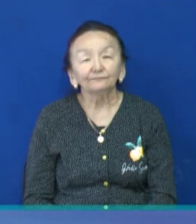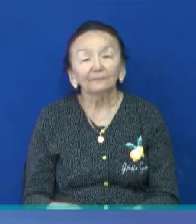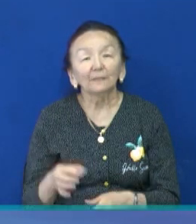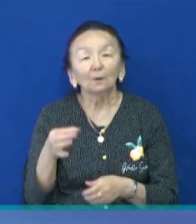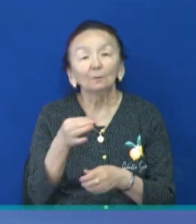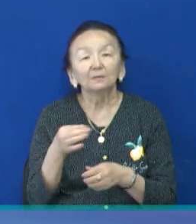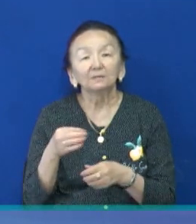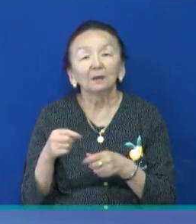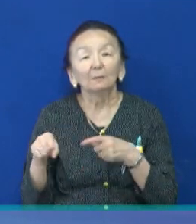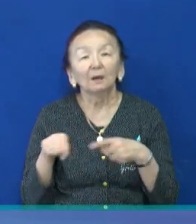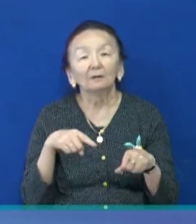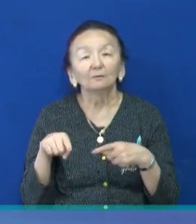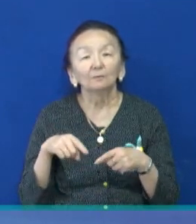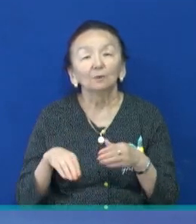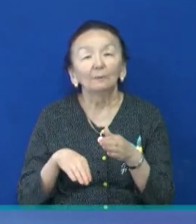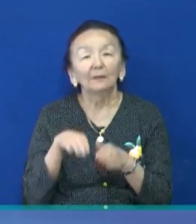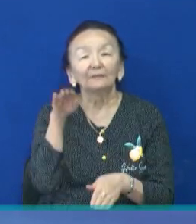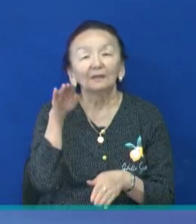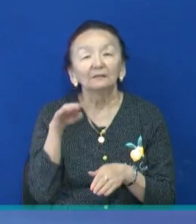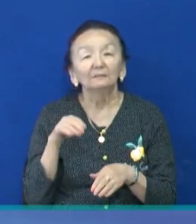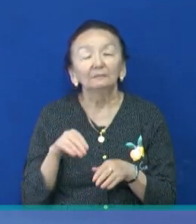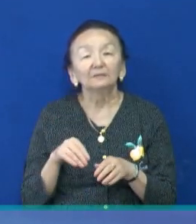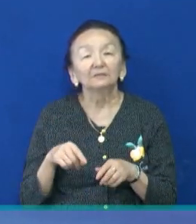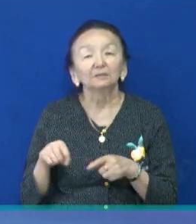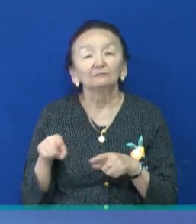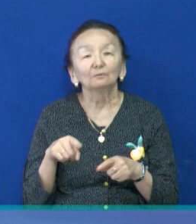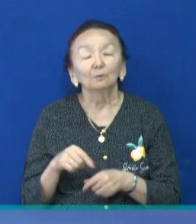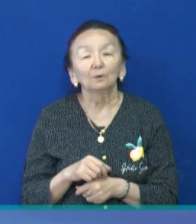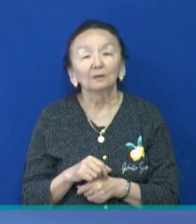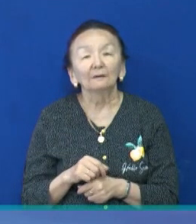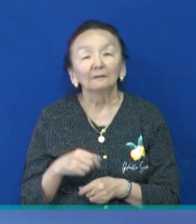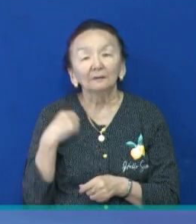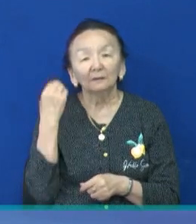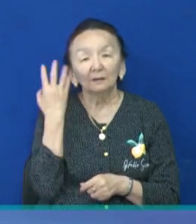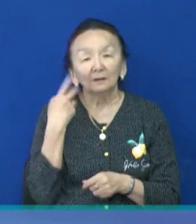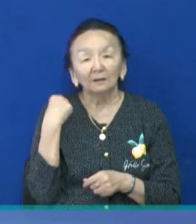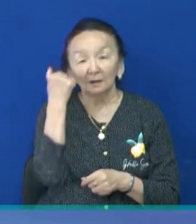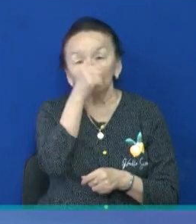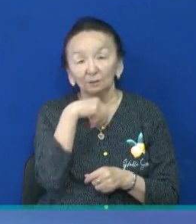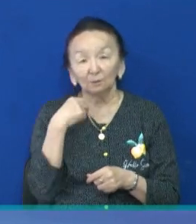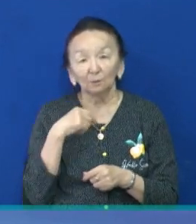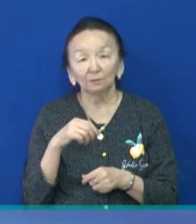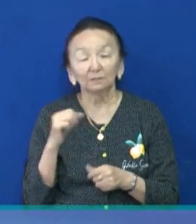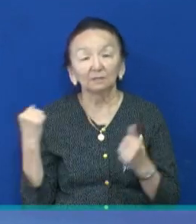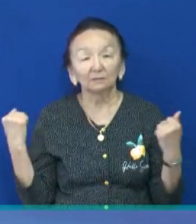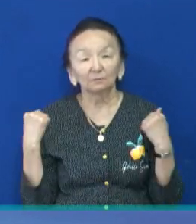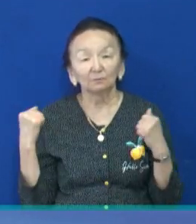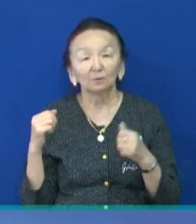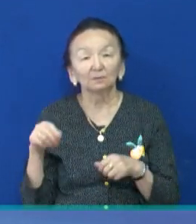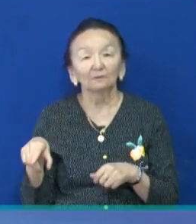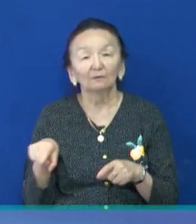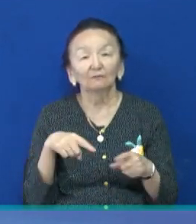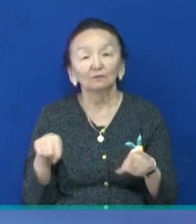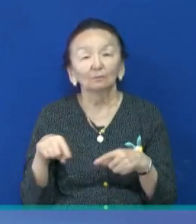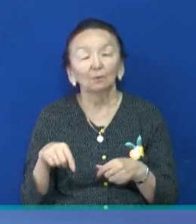Абай облысында футболды дамыту спорт саласындағы негізгі міндеттердің бірі. Жыл сайын осы спорт түріне бейжай қарамайтын тұрғындар саны